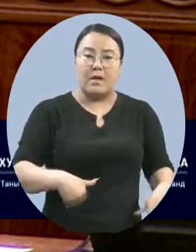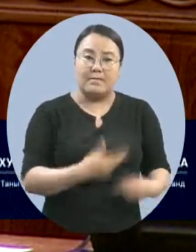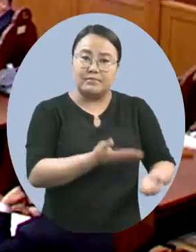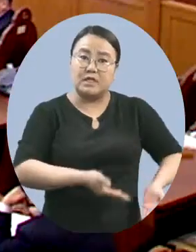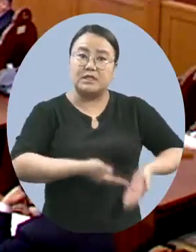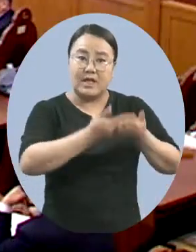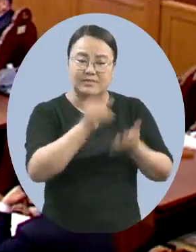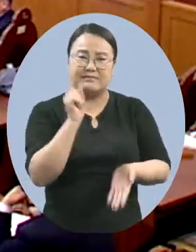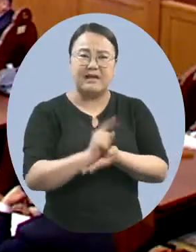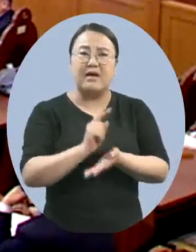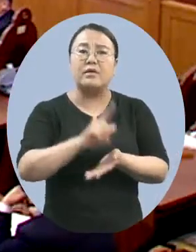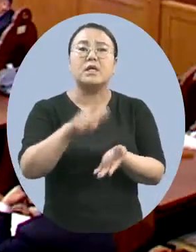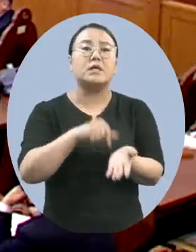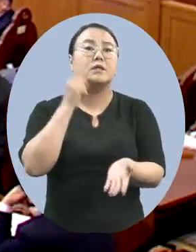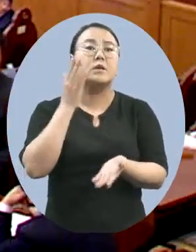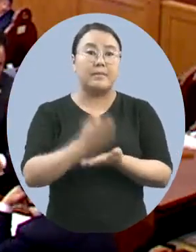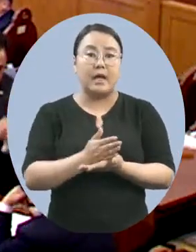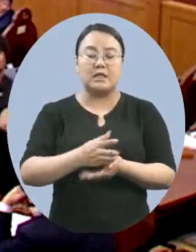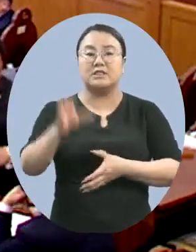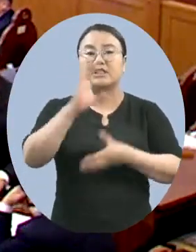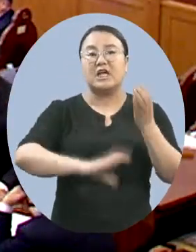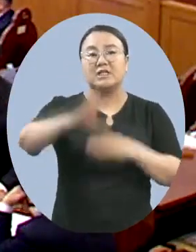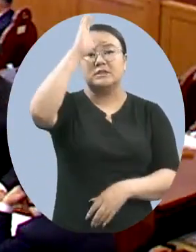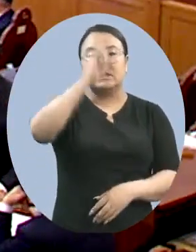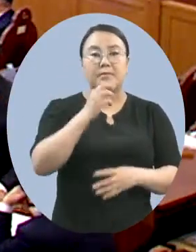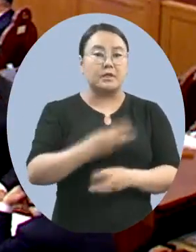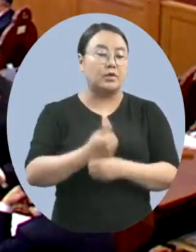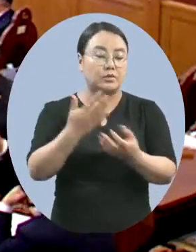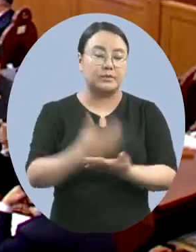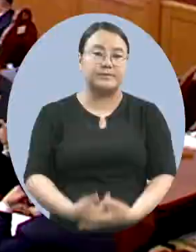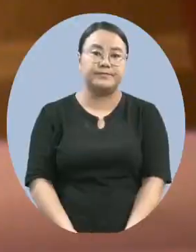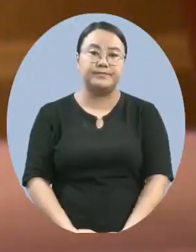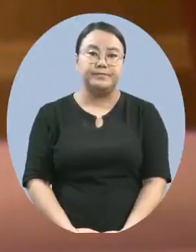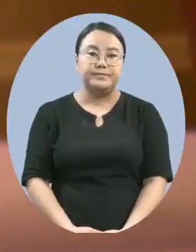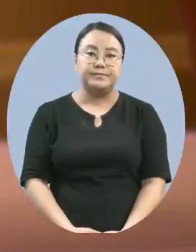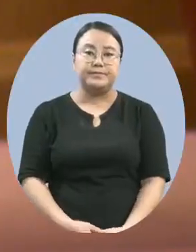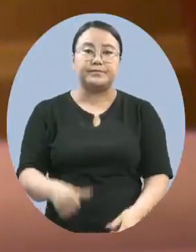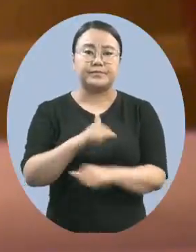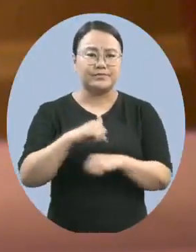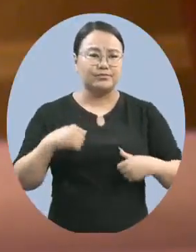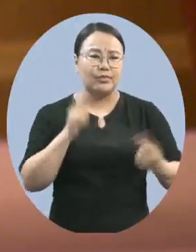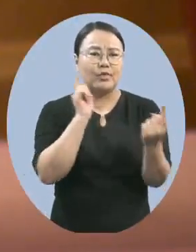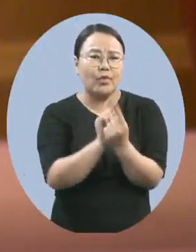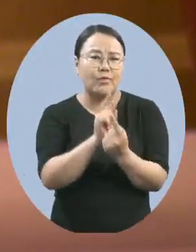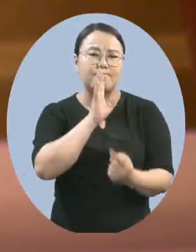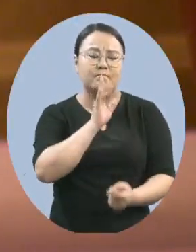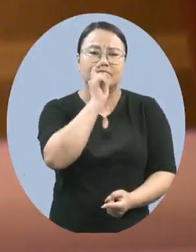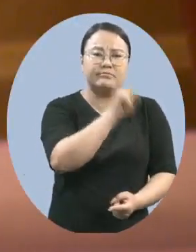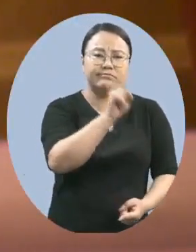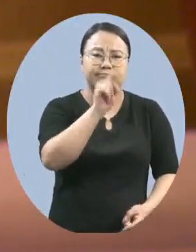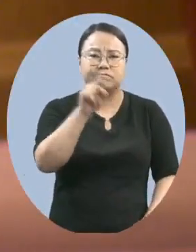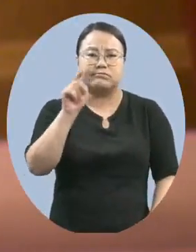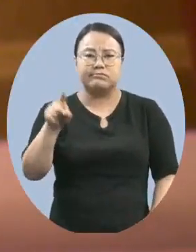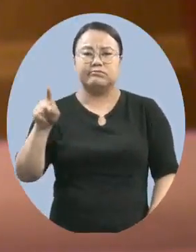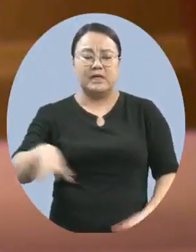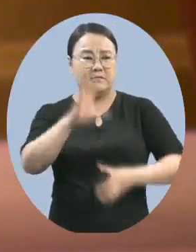амжиргааг дэмжих зайлшгүй шаардлага бий болсон гэж сангийн сайд Жавхлан Ярэндэ тодтгло. Ард иргэдтэй уулзаад явахаар энэ